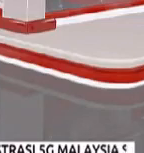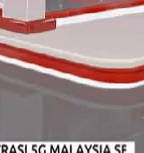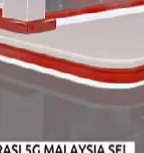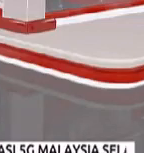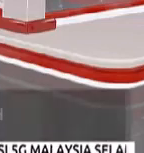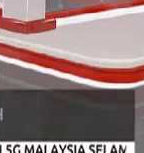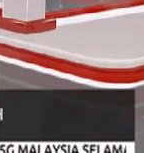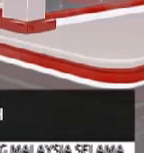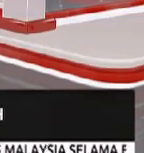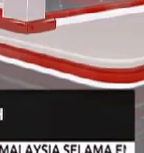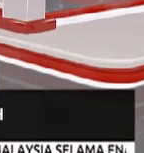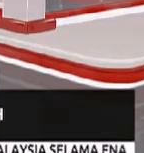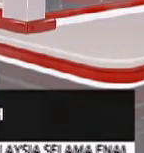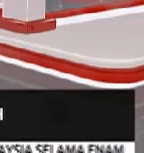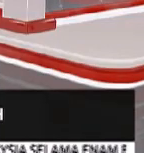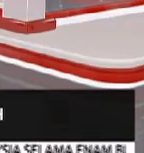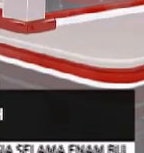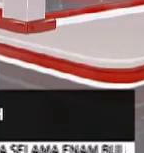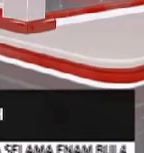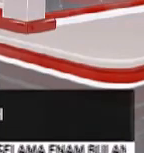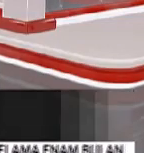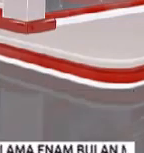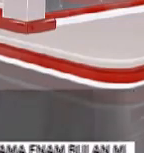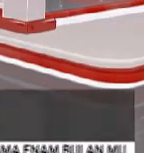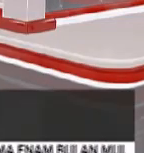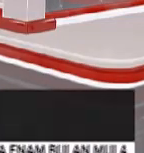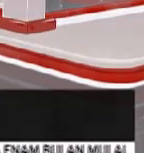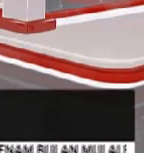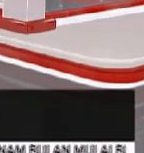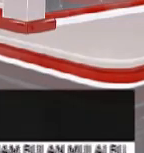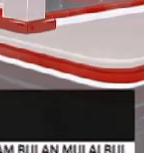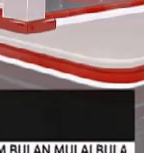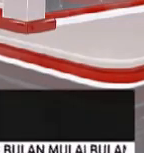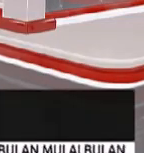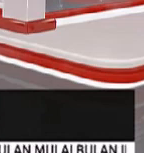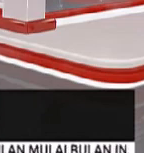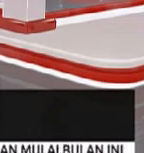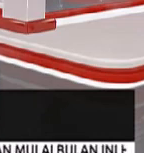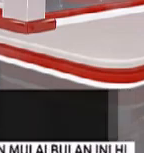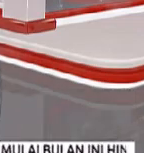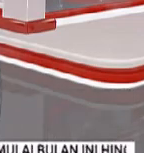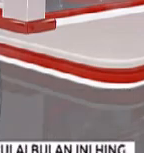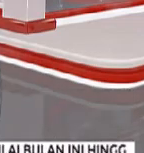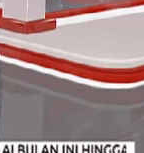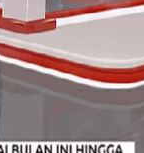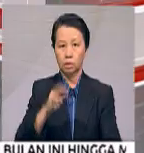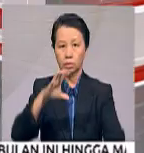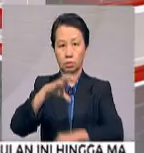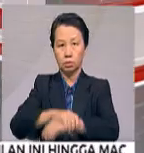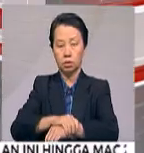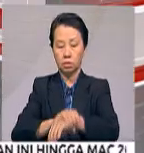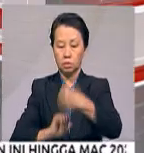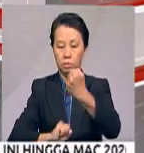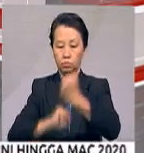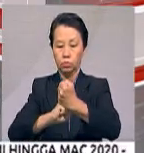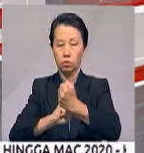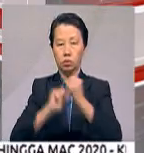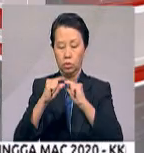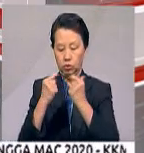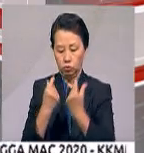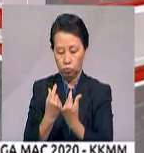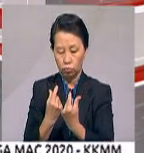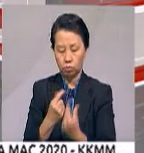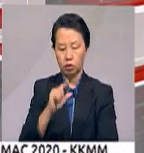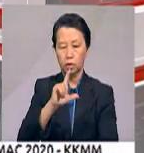Perdana Menteri Tun Dato' Mahathir Mohamad mempertahankan tindakan polis diraja Malaysia Pdrm yang menahan penyokong